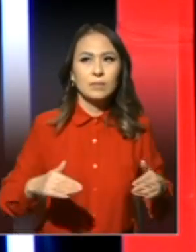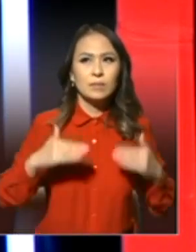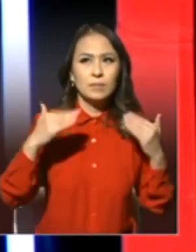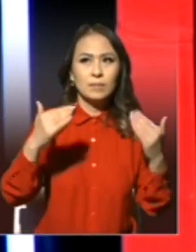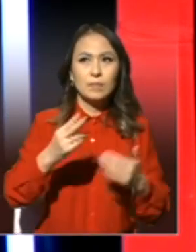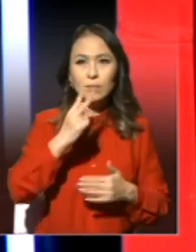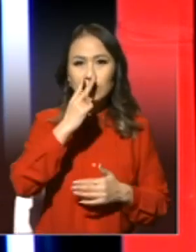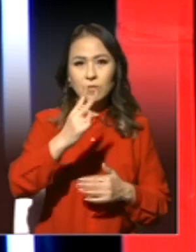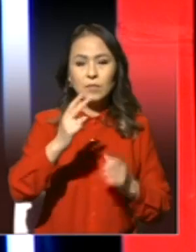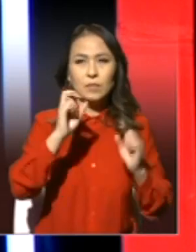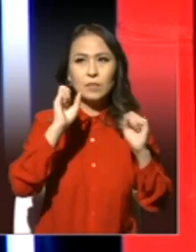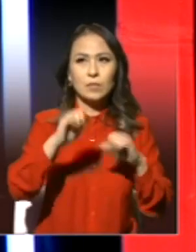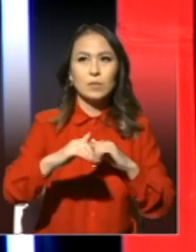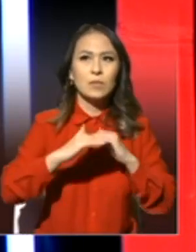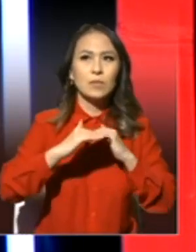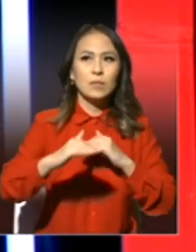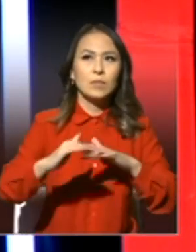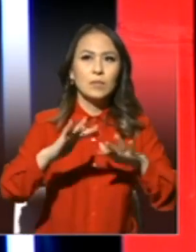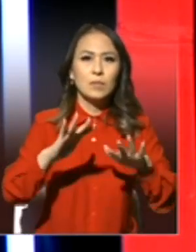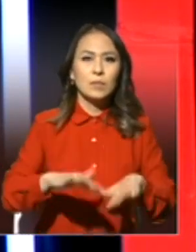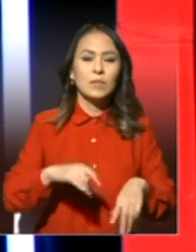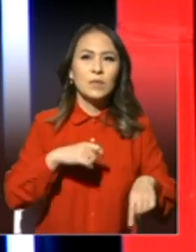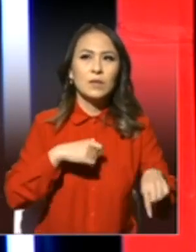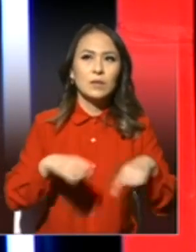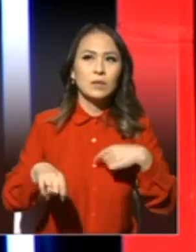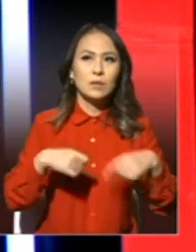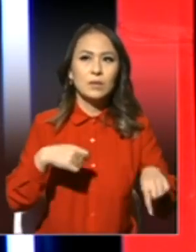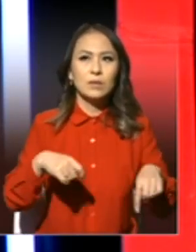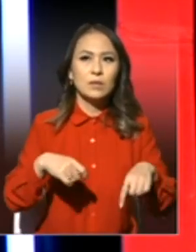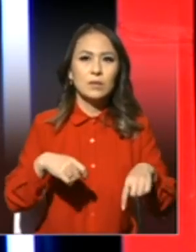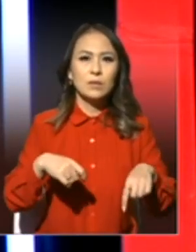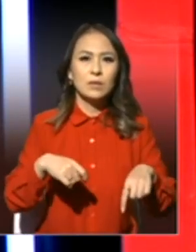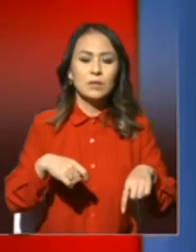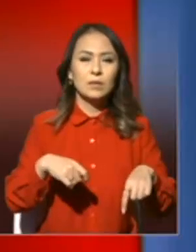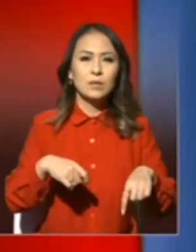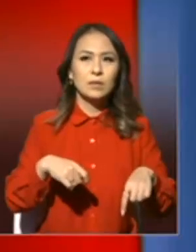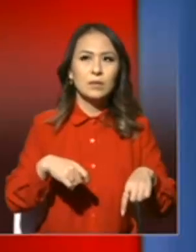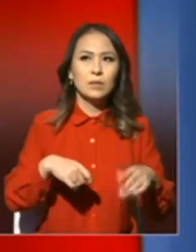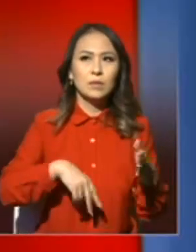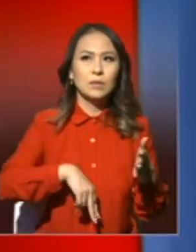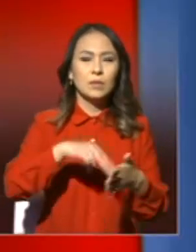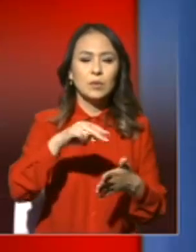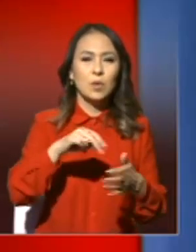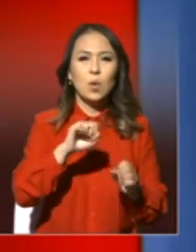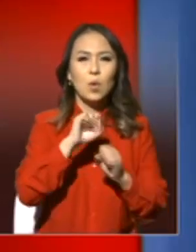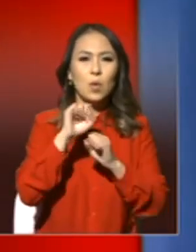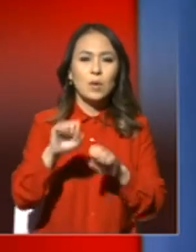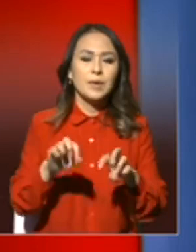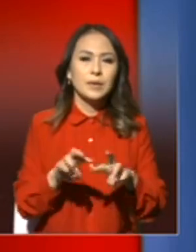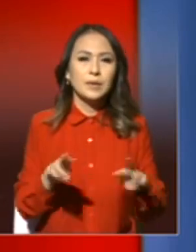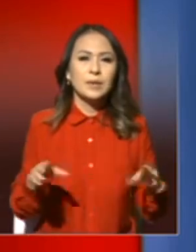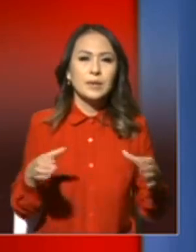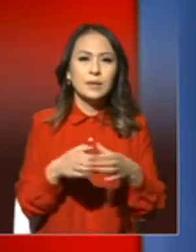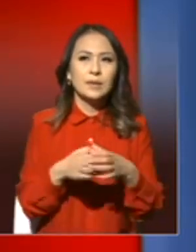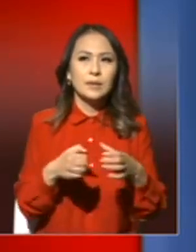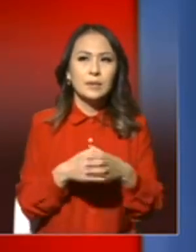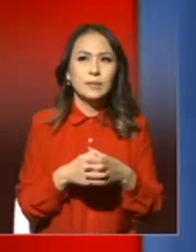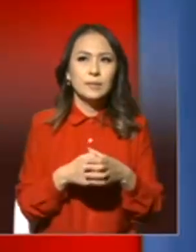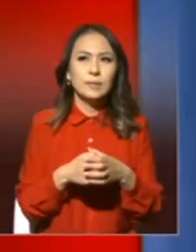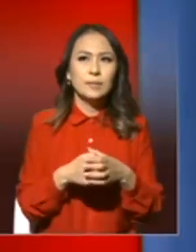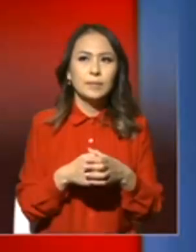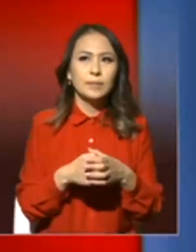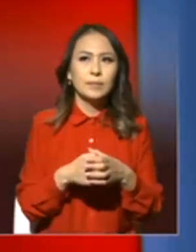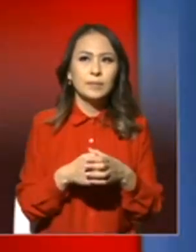қымбаттатылған байқасаңыз, онда жергілікті жердегі сауда. Сауда? Сауда және тұтынушыларды қорғау департаменті. Сауда және тұтынушыларды қорғау